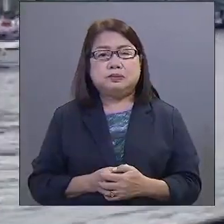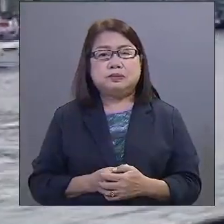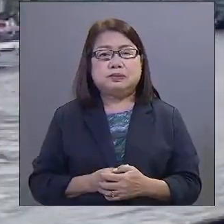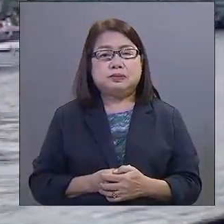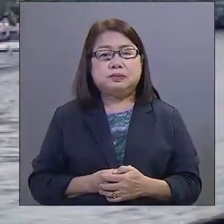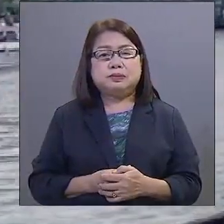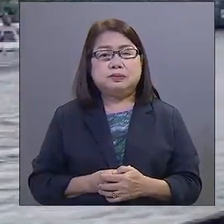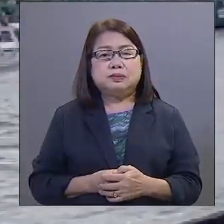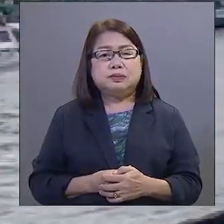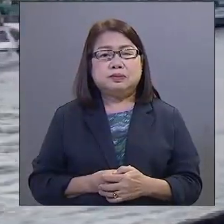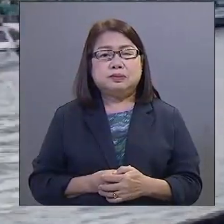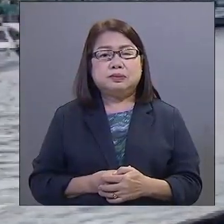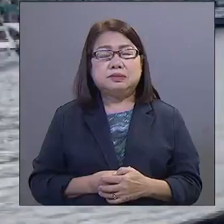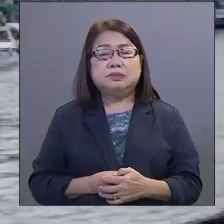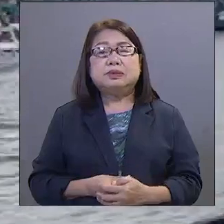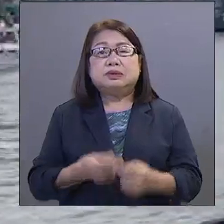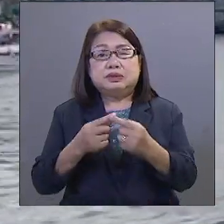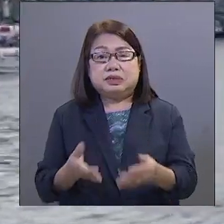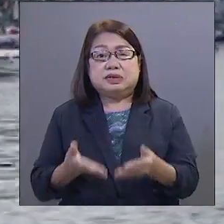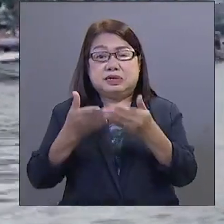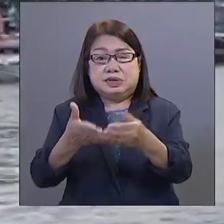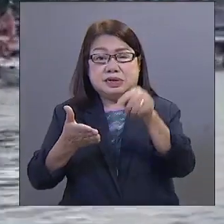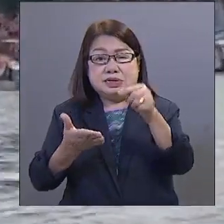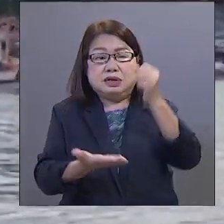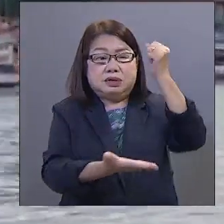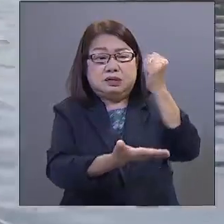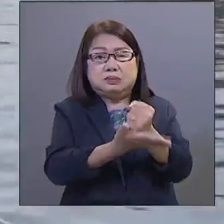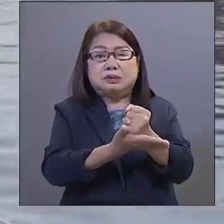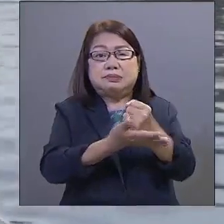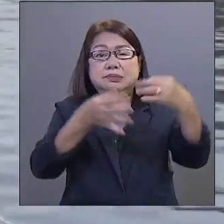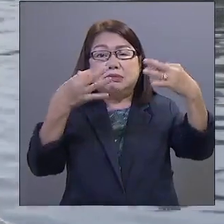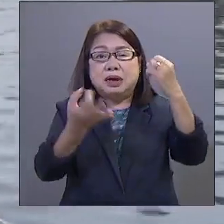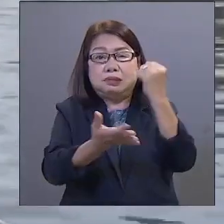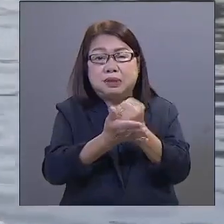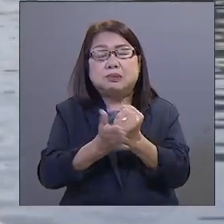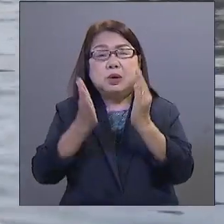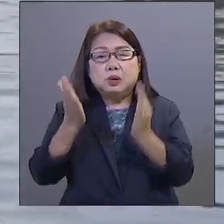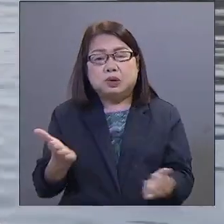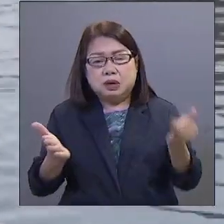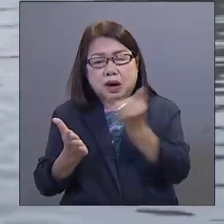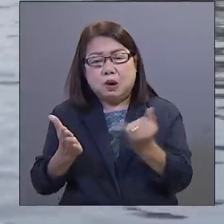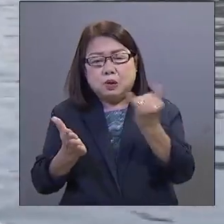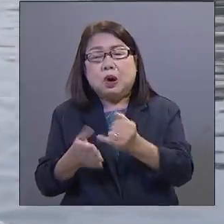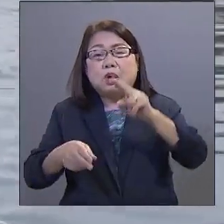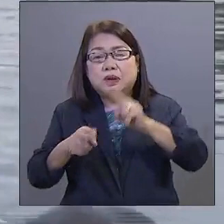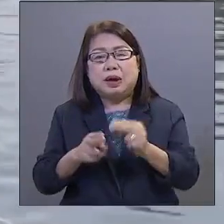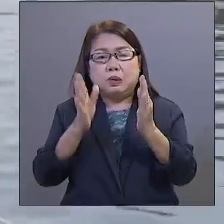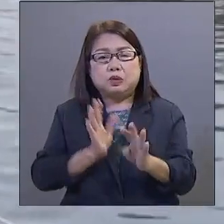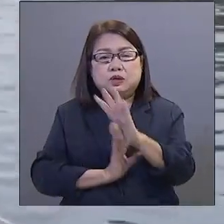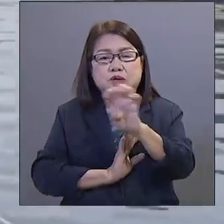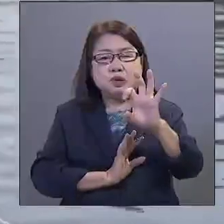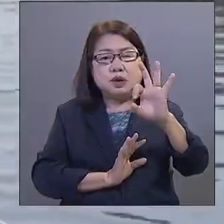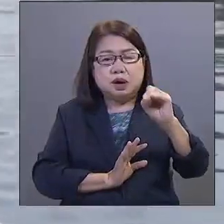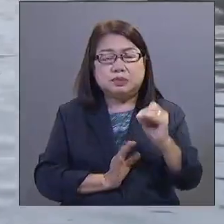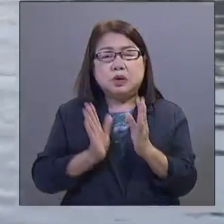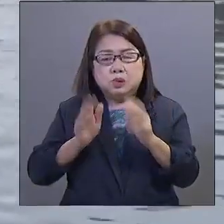ครับ สำหรับเรือลำนี้ค่ะตามใบอนุญาตสามารถจุนักท่องเที่ยวได้490คนค่ะมีคนประจำเรือประมาณ